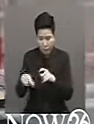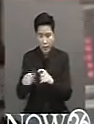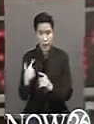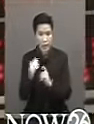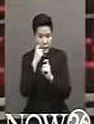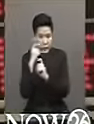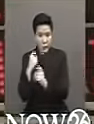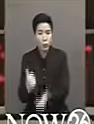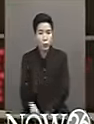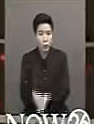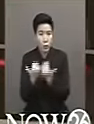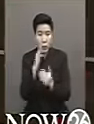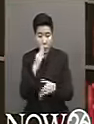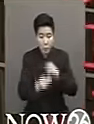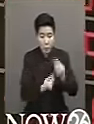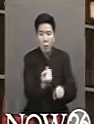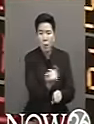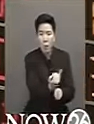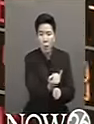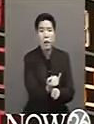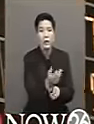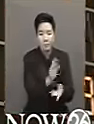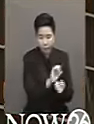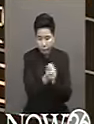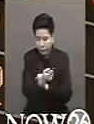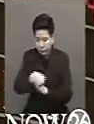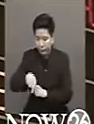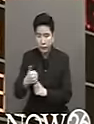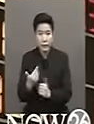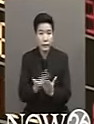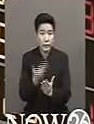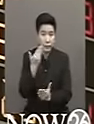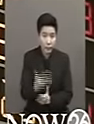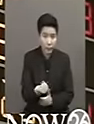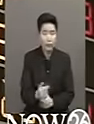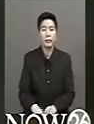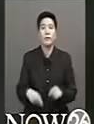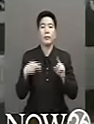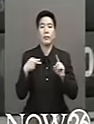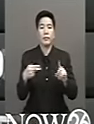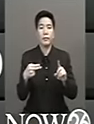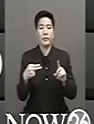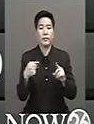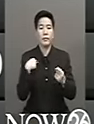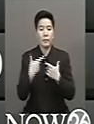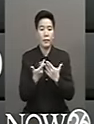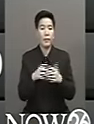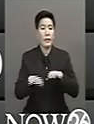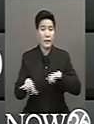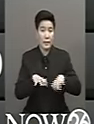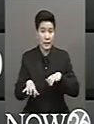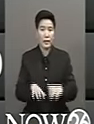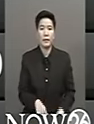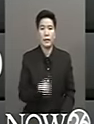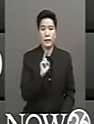รองรับความเสี่ยงหากตลาดหุ้นไม่ดีนักลงทุนซื้อได้ตั้งแต่ 10,000บาทขึ้นไปและมีค่าบริหารจัด